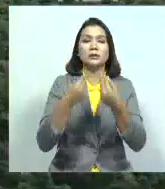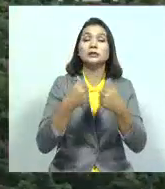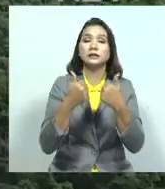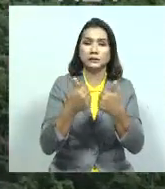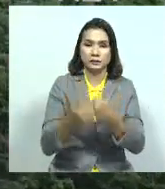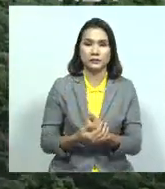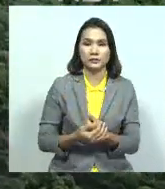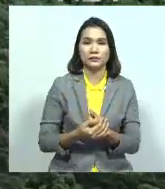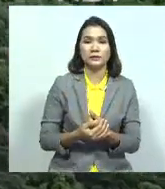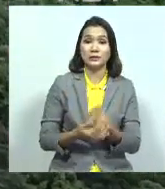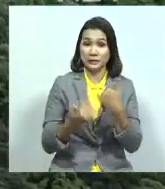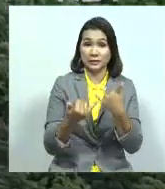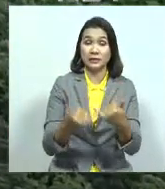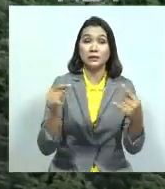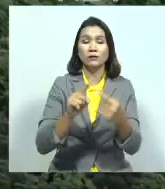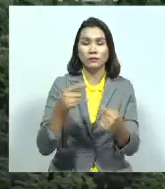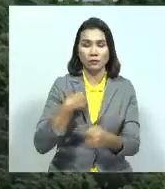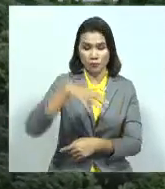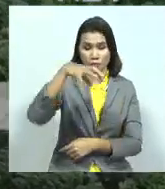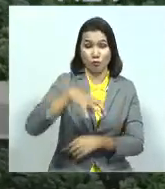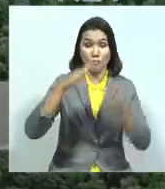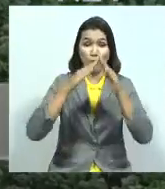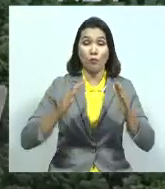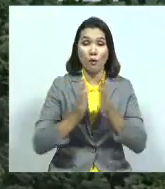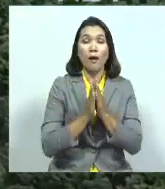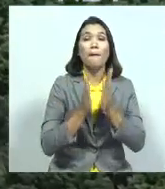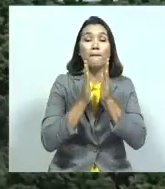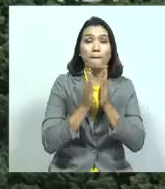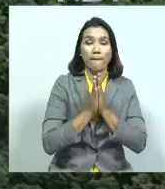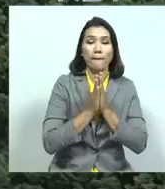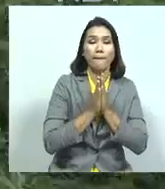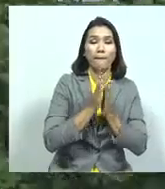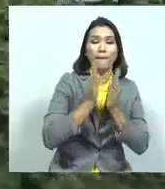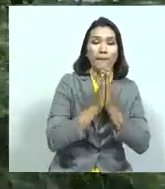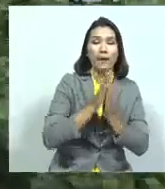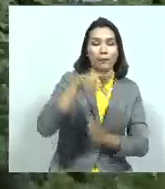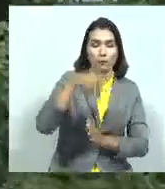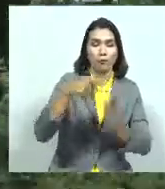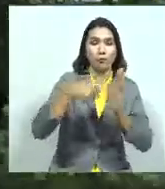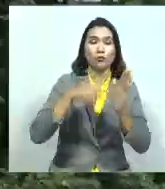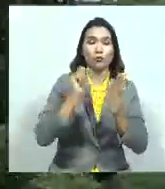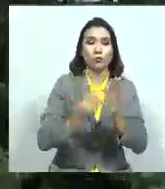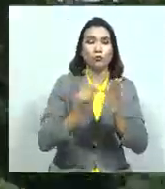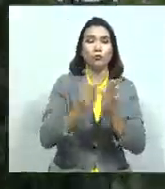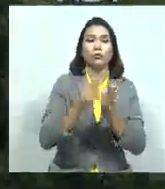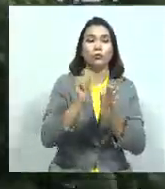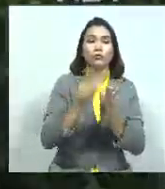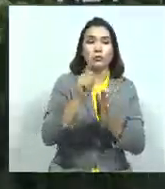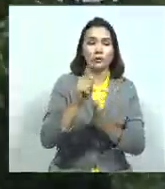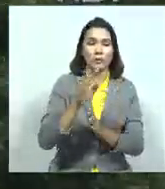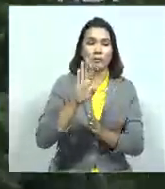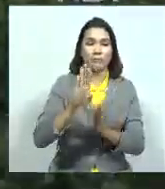ไปดูบรรยากาศที่วัดพระพุทธบาทภูพานคำซึ่งตั้งอยู่บนไหล่เขาภูพานคำอำเภออุบลรัตน์จังหวัดขอนแก่น